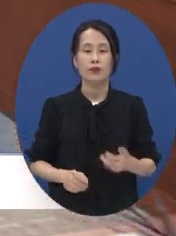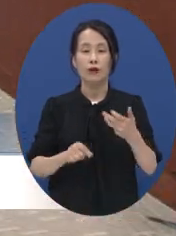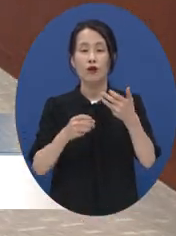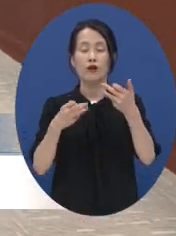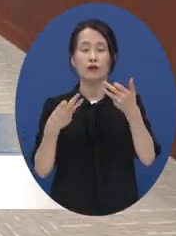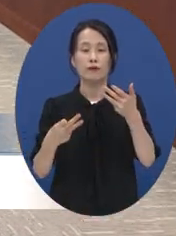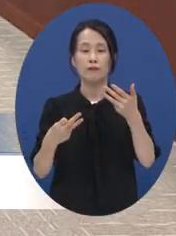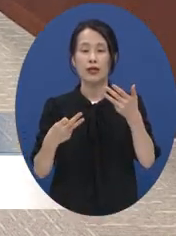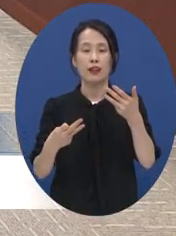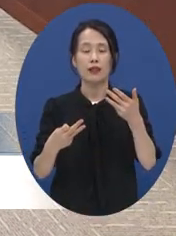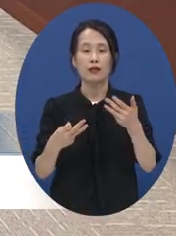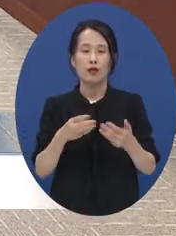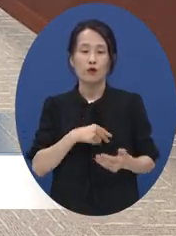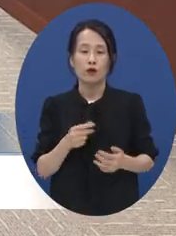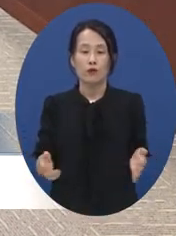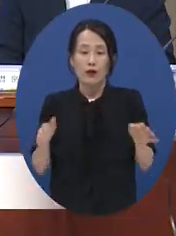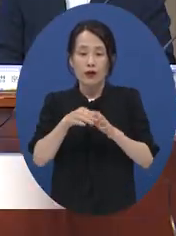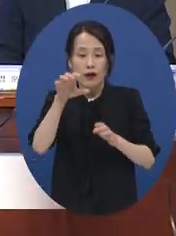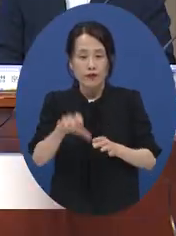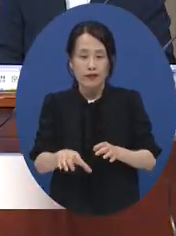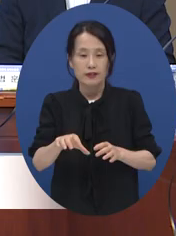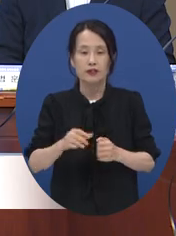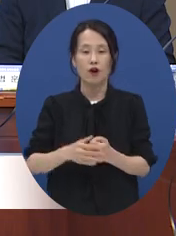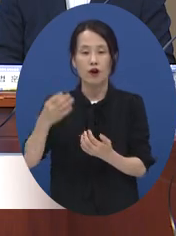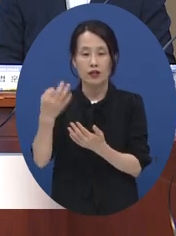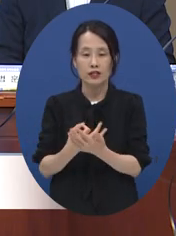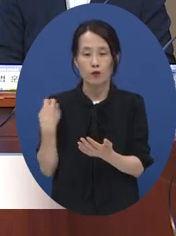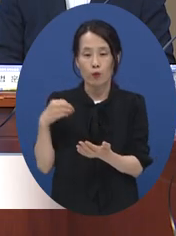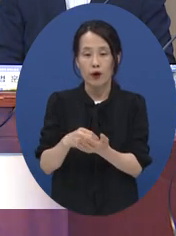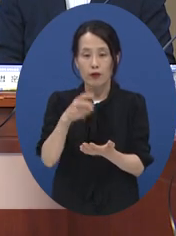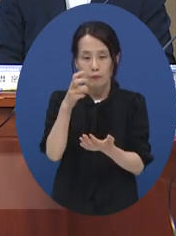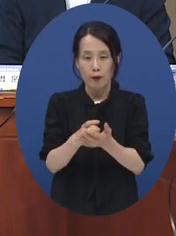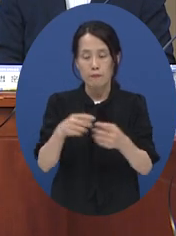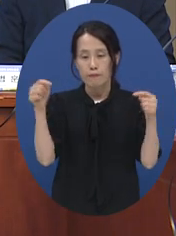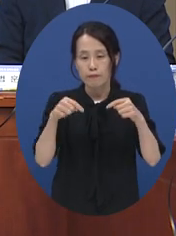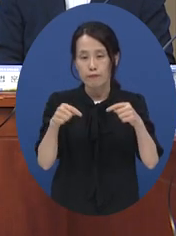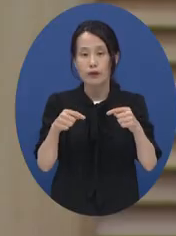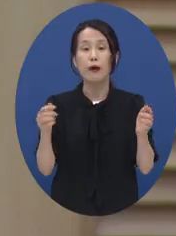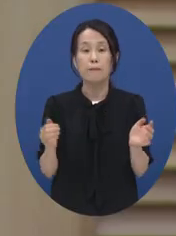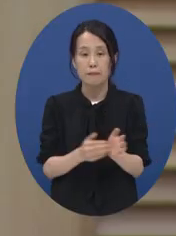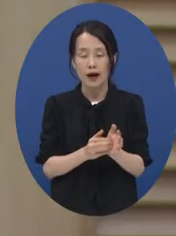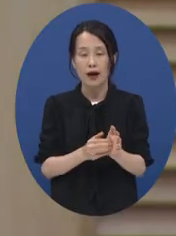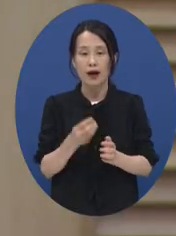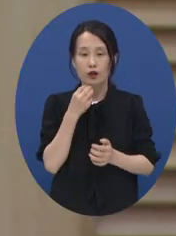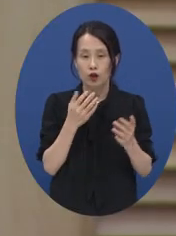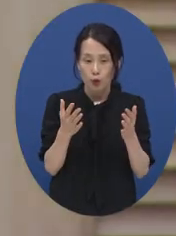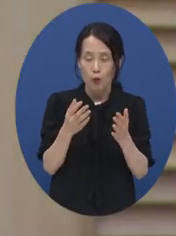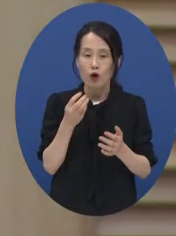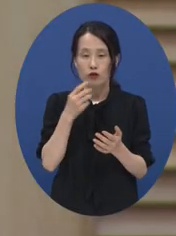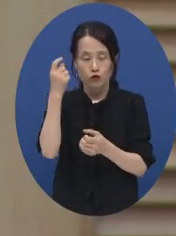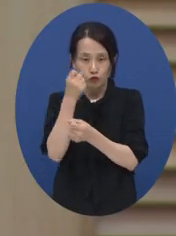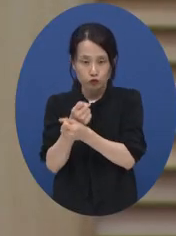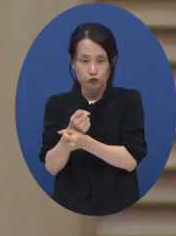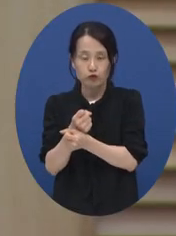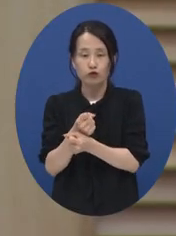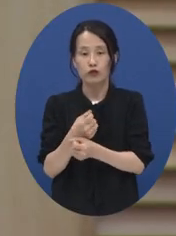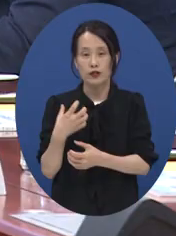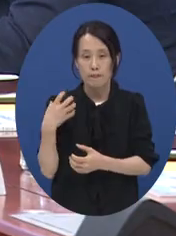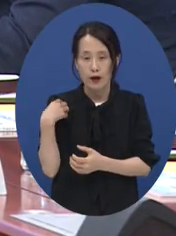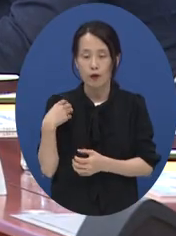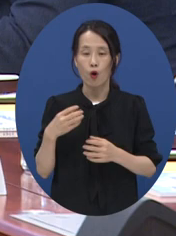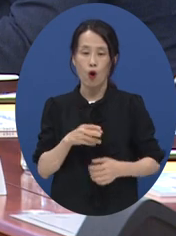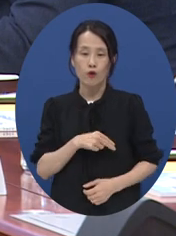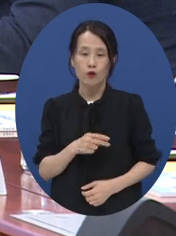13일 국회의원 회관에서 개발이익 도민 환원제를 주제로 한 정책 토론회가 열렸습니다. 경기도와 경기 연구원이 주관하고